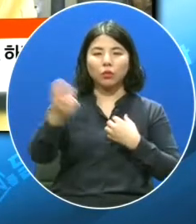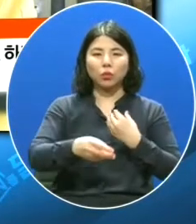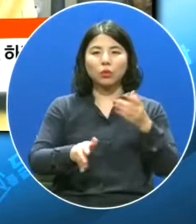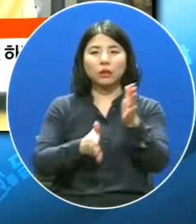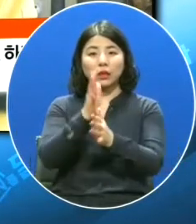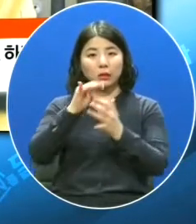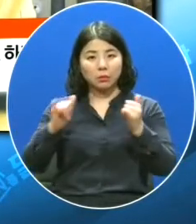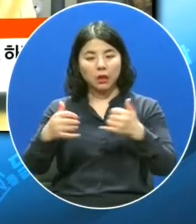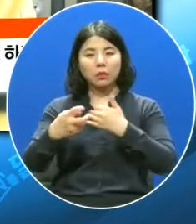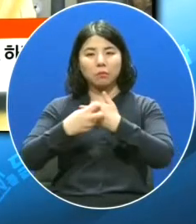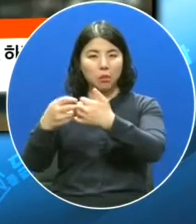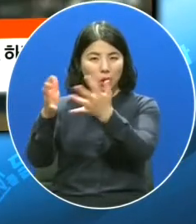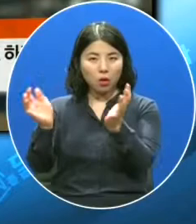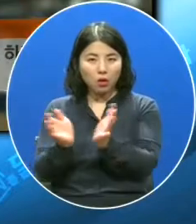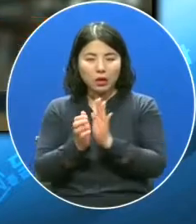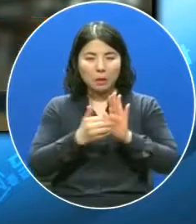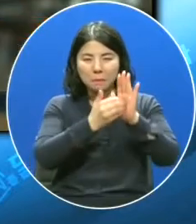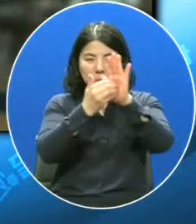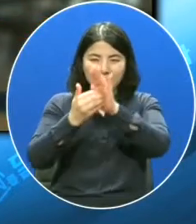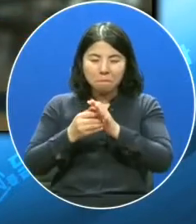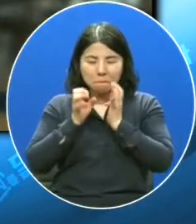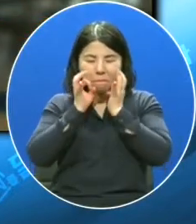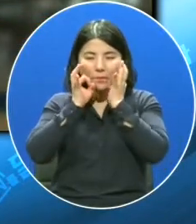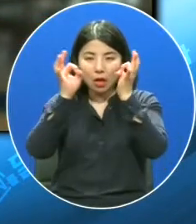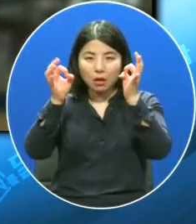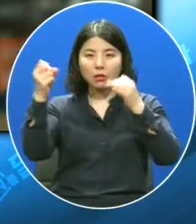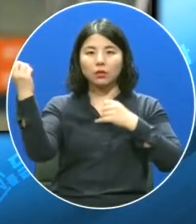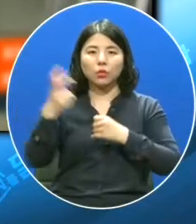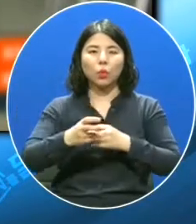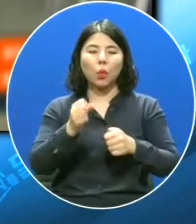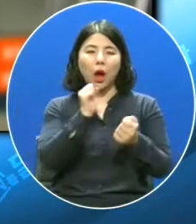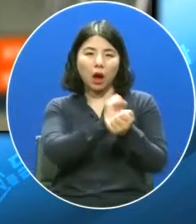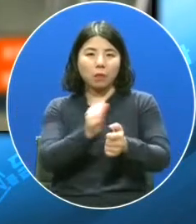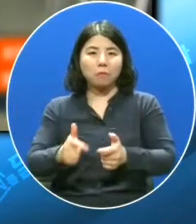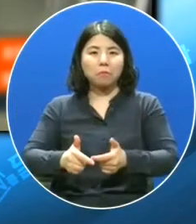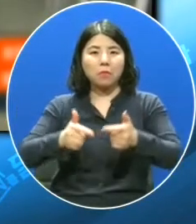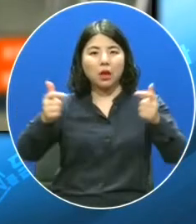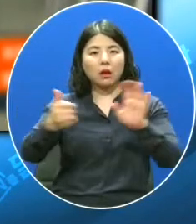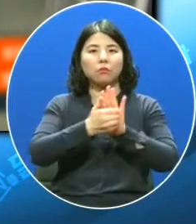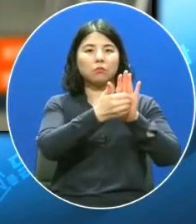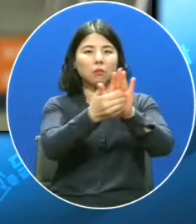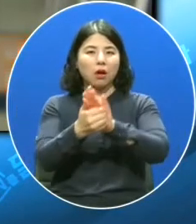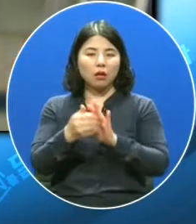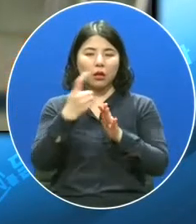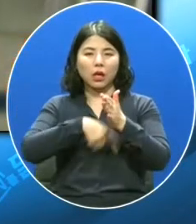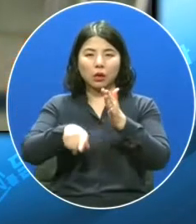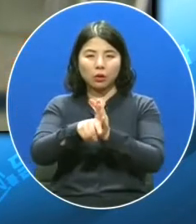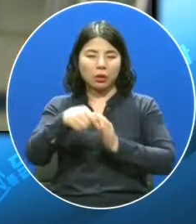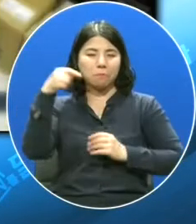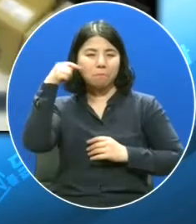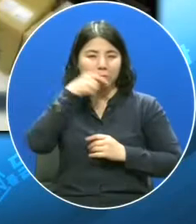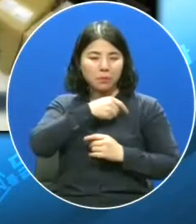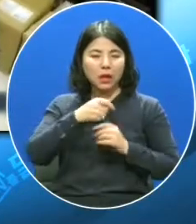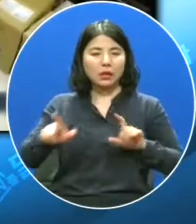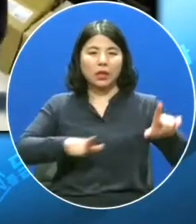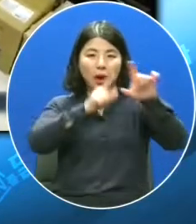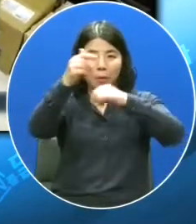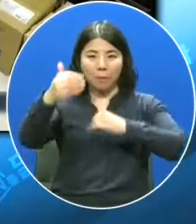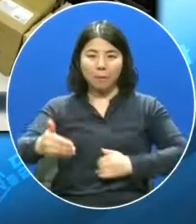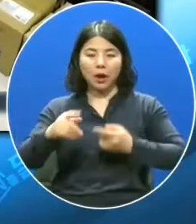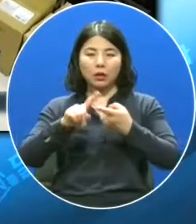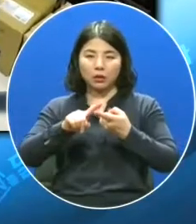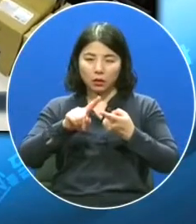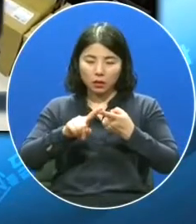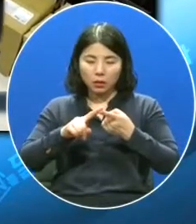등이 각자 위치에서 방역에 총력을 기울이고 있는 가운데 감염 확산 방지를 위한 철저한 지역 및 생활